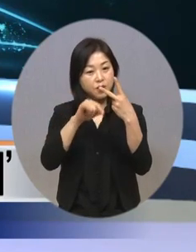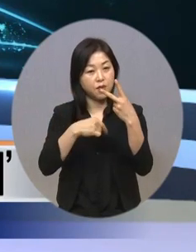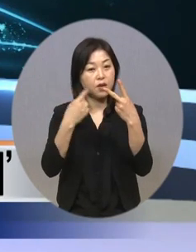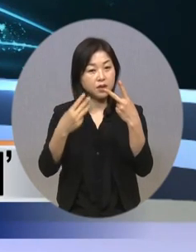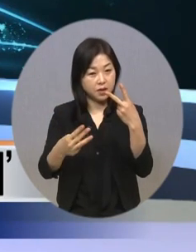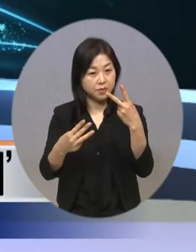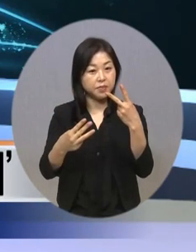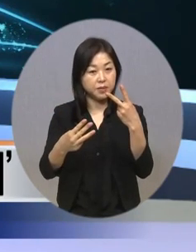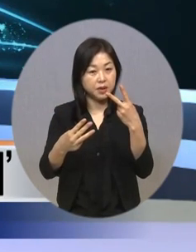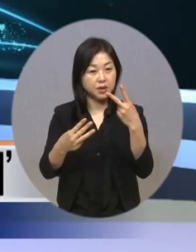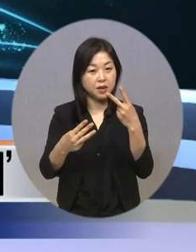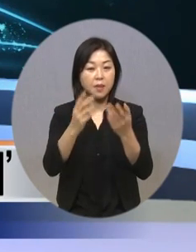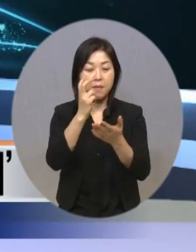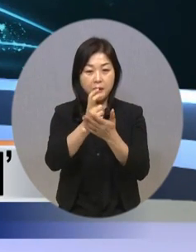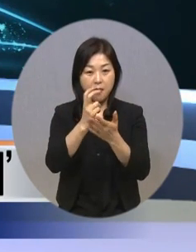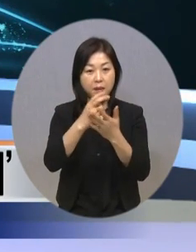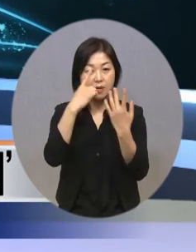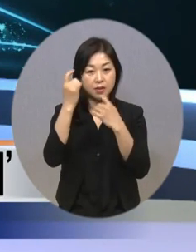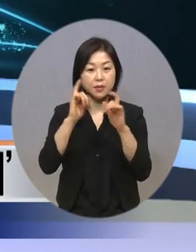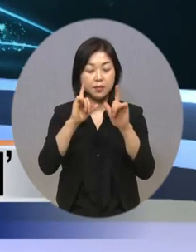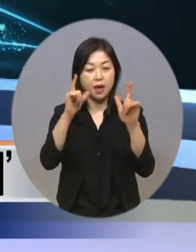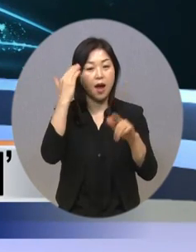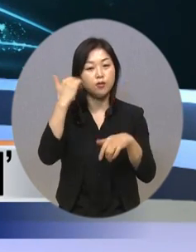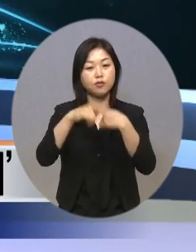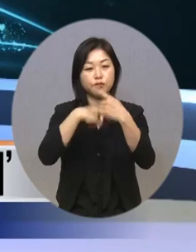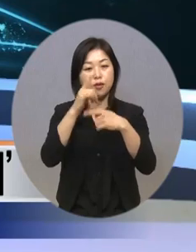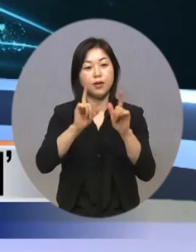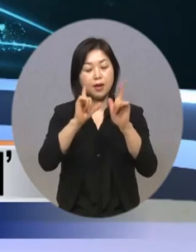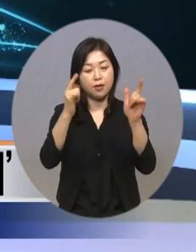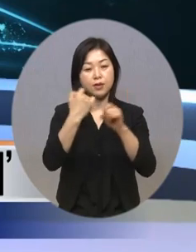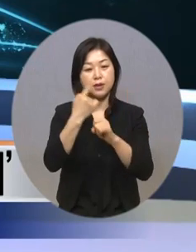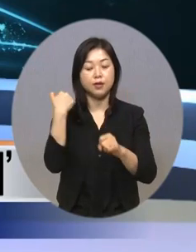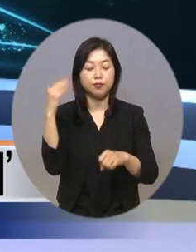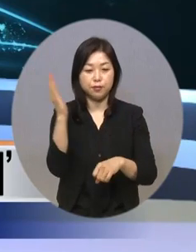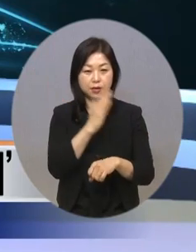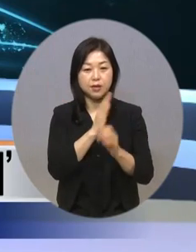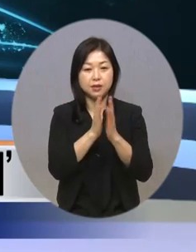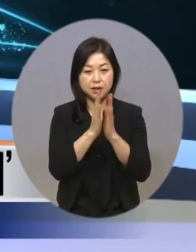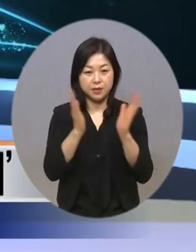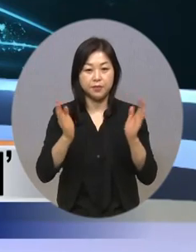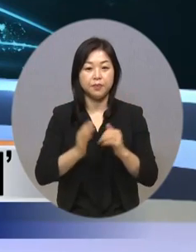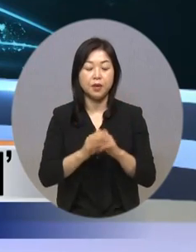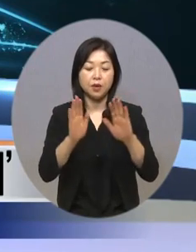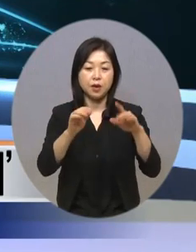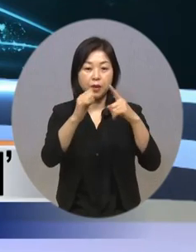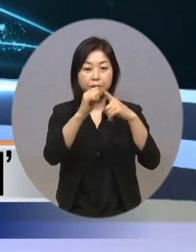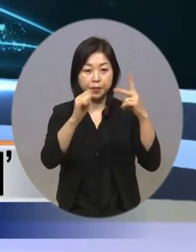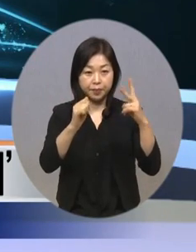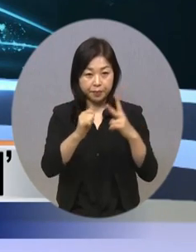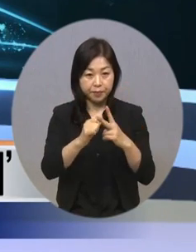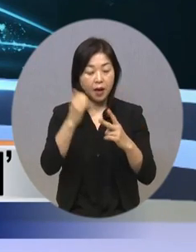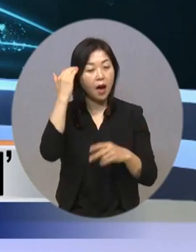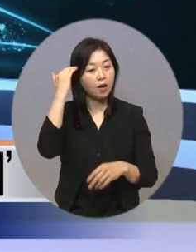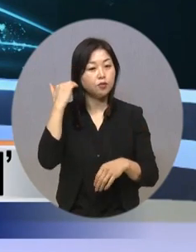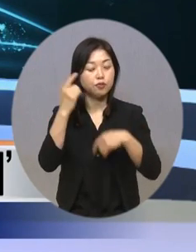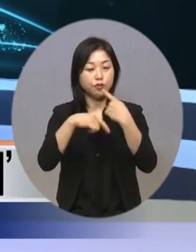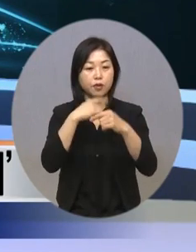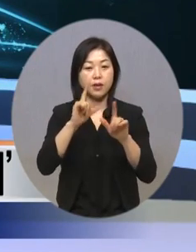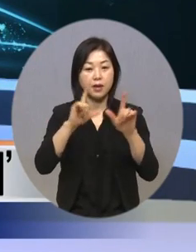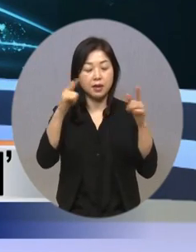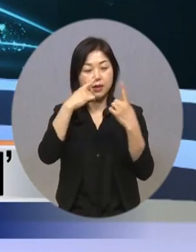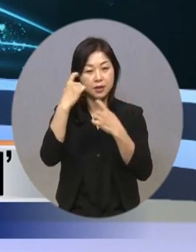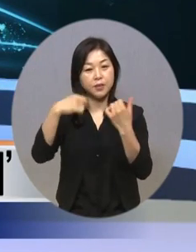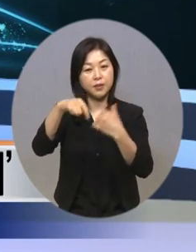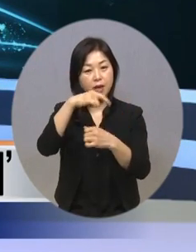한국수어의 날로 작년부터 시행되고 있습니다. 올해 두 번째를 맞은 한국수어의 날 기념식